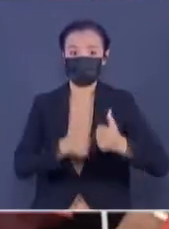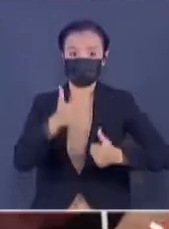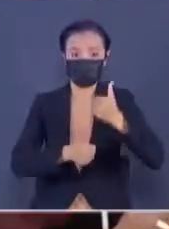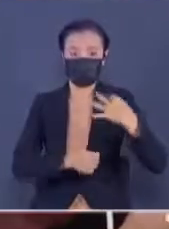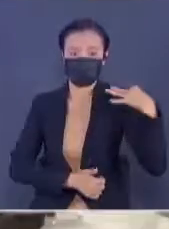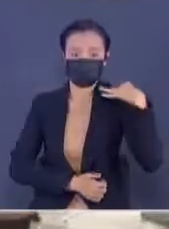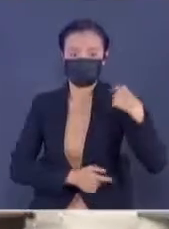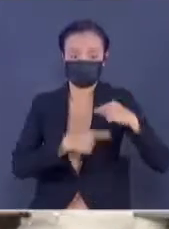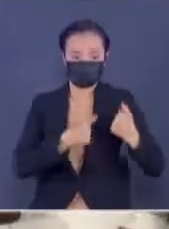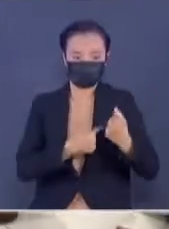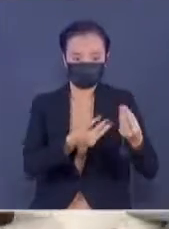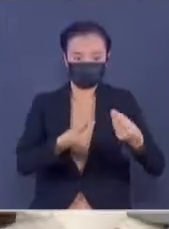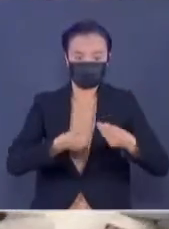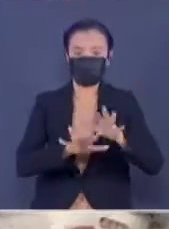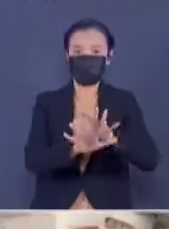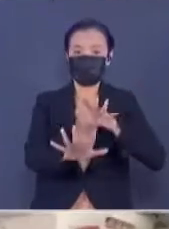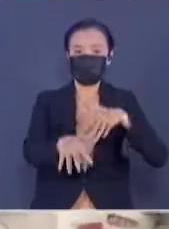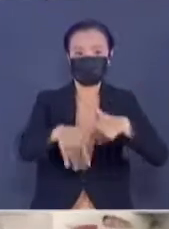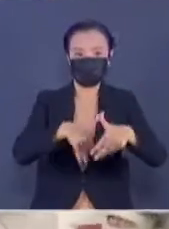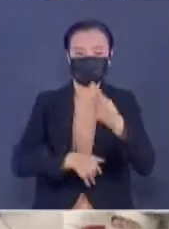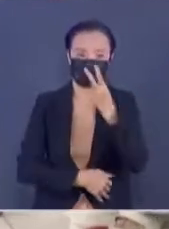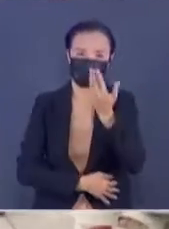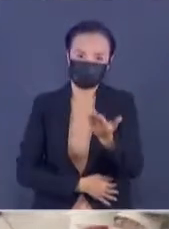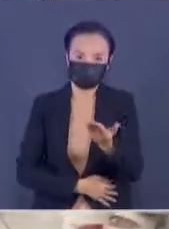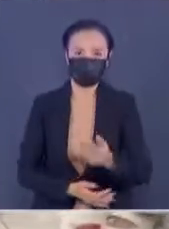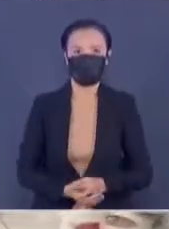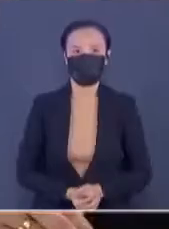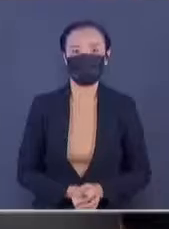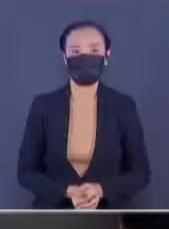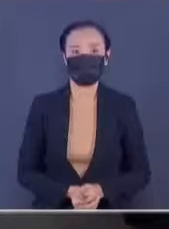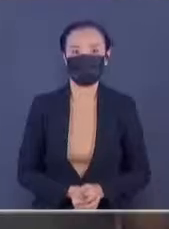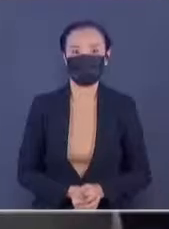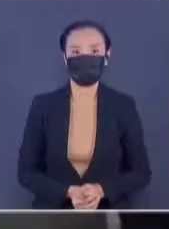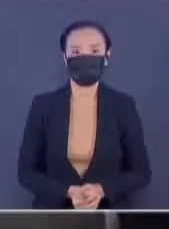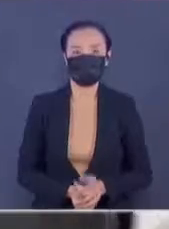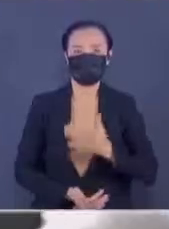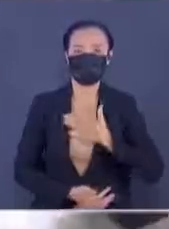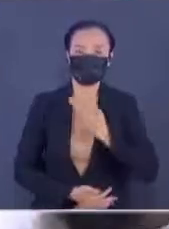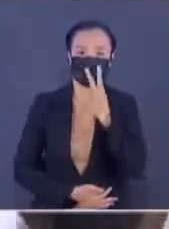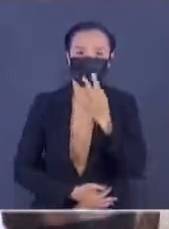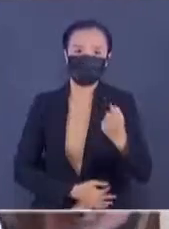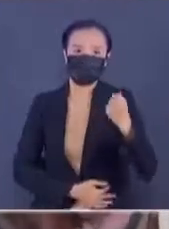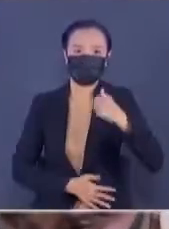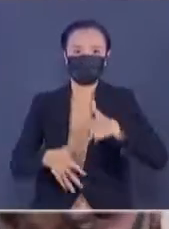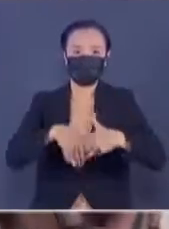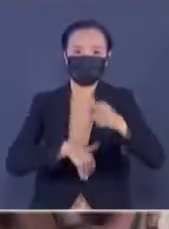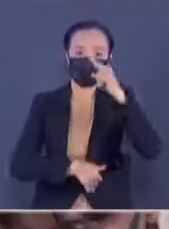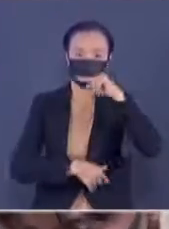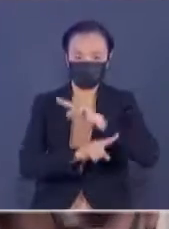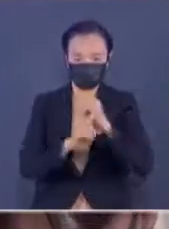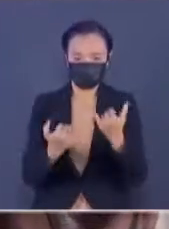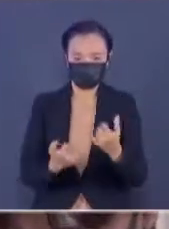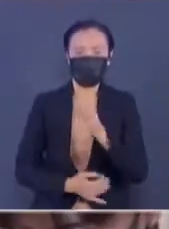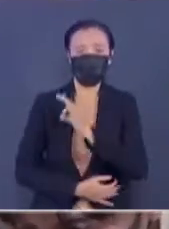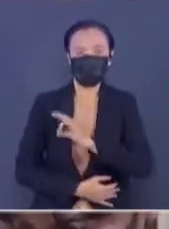พราะว่าได้กำลังใจดีๆจากแฟนนางงามทุกคนไปฟังเสียงเธอกันหน่อยค่ะ แอนเห็นพลังของคนไทยทุกคนวันนี้นะคะแล้ว